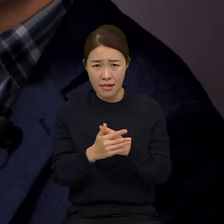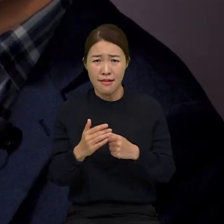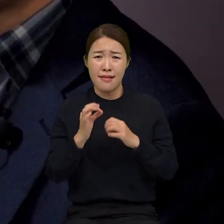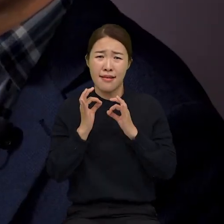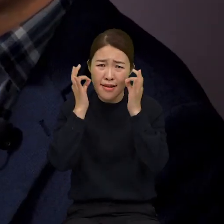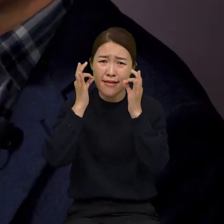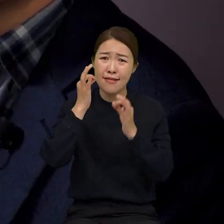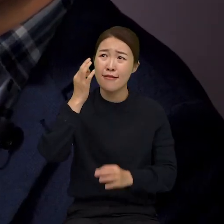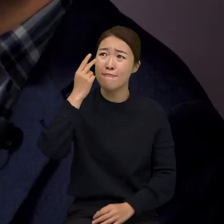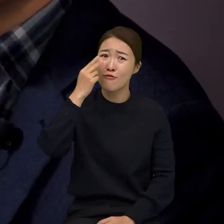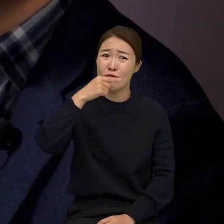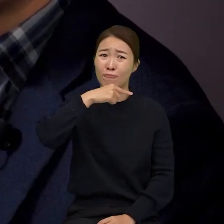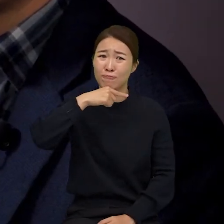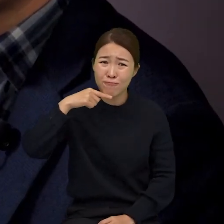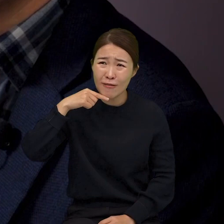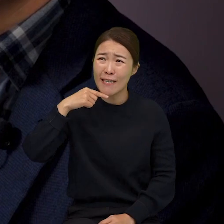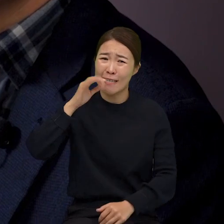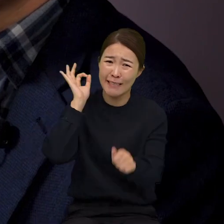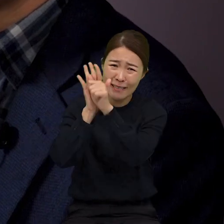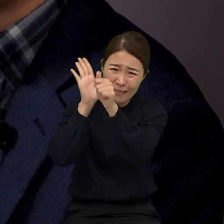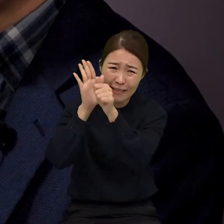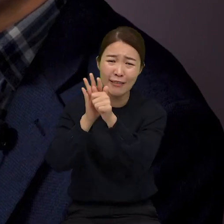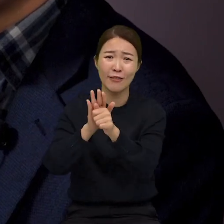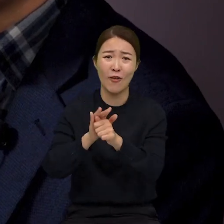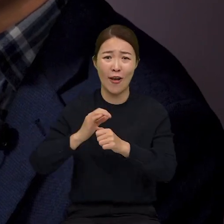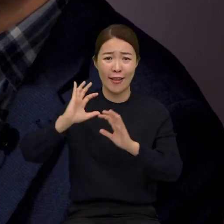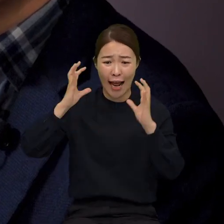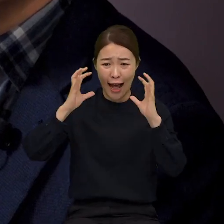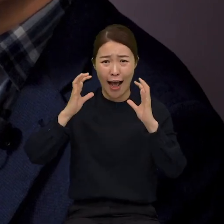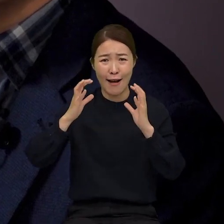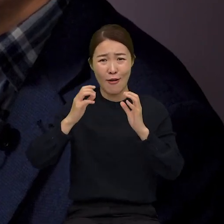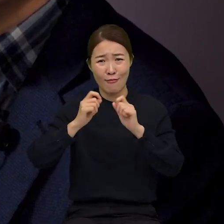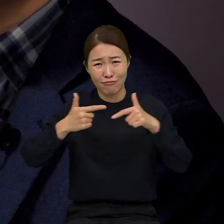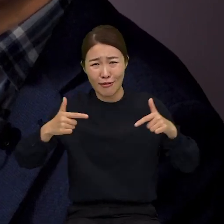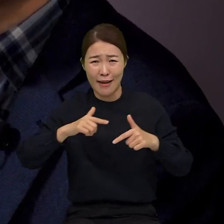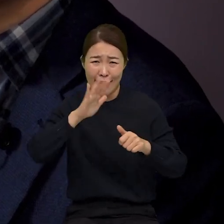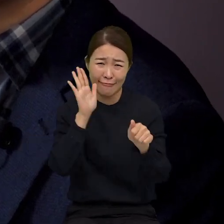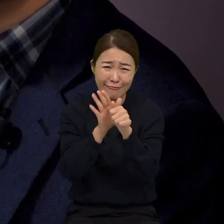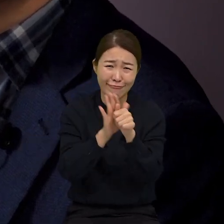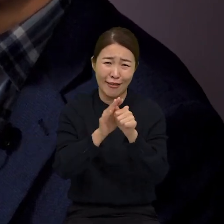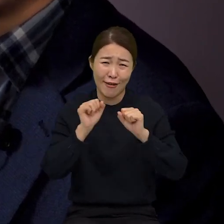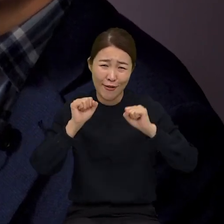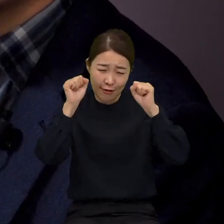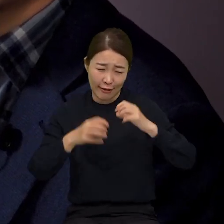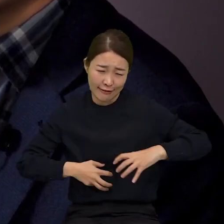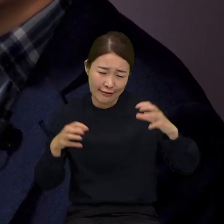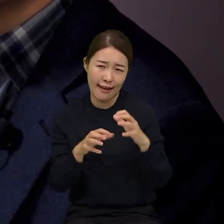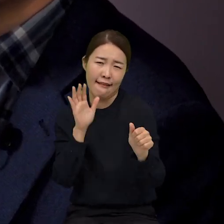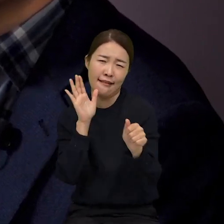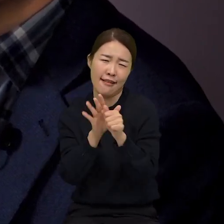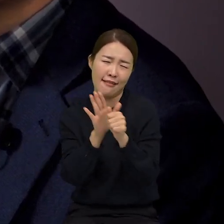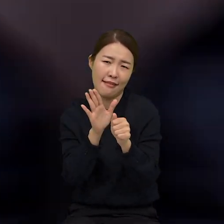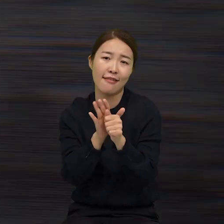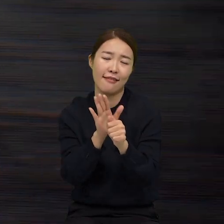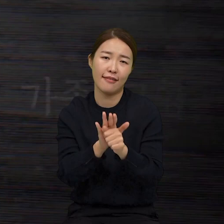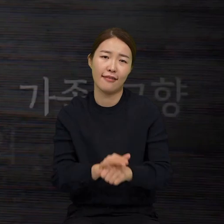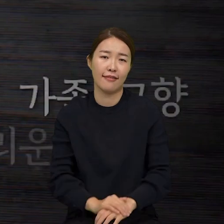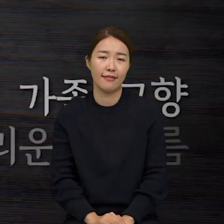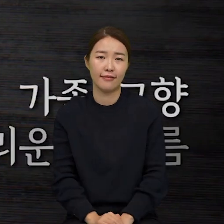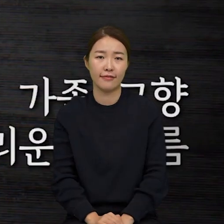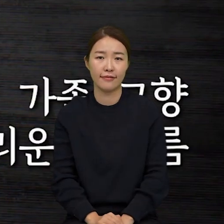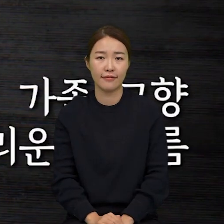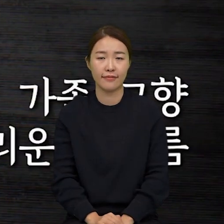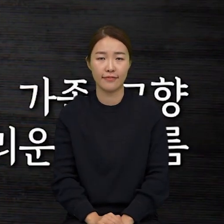적극적으로 미국 국채를 매입했고 국방공채 매입 운동을 장려합니다.